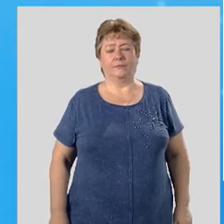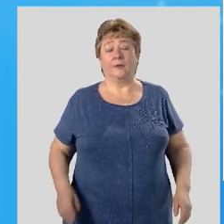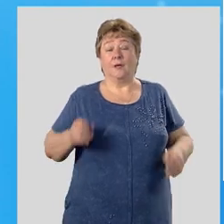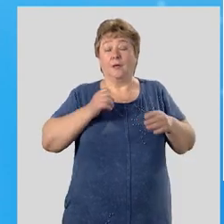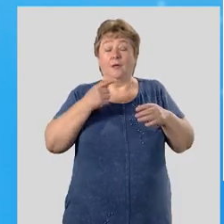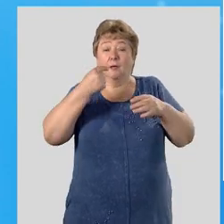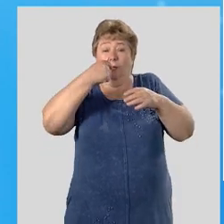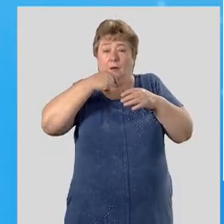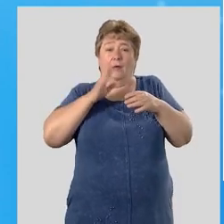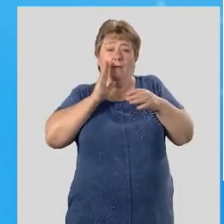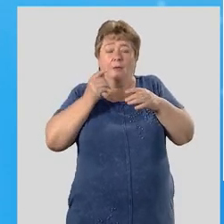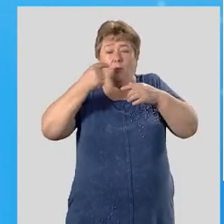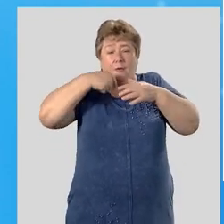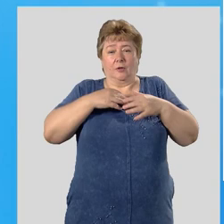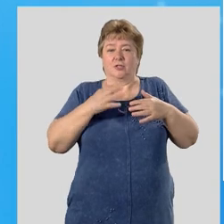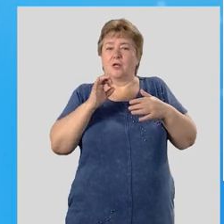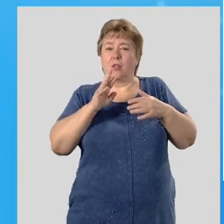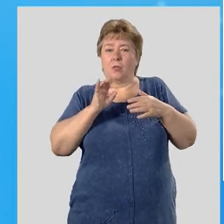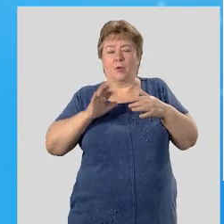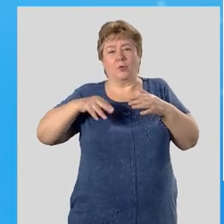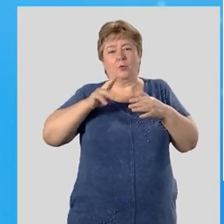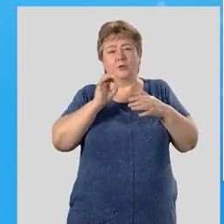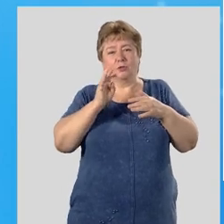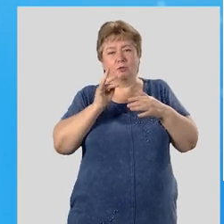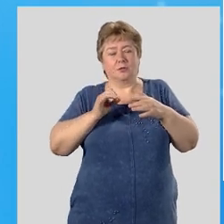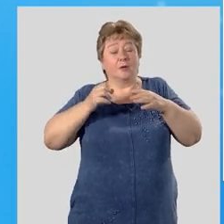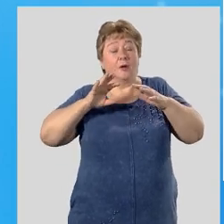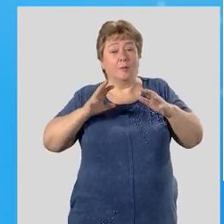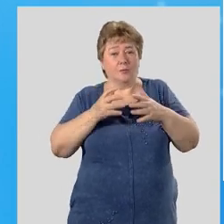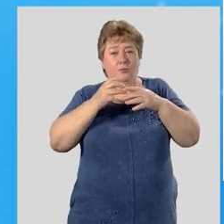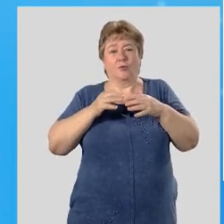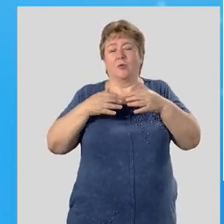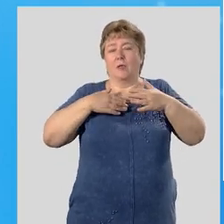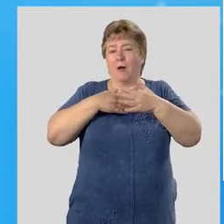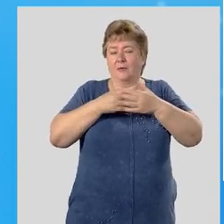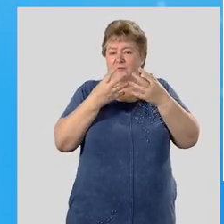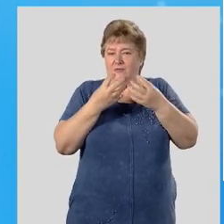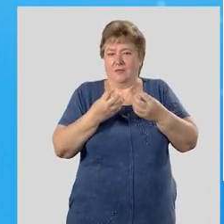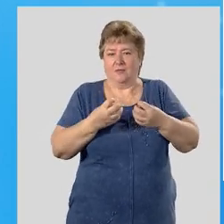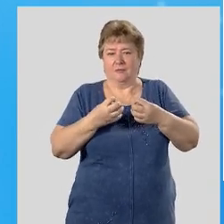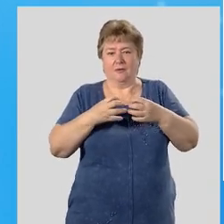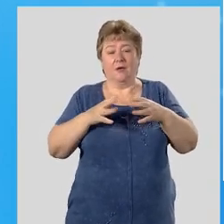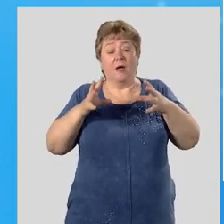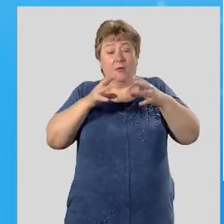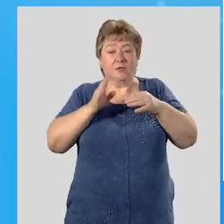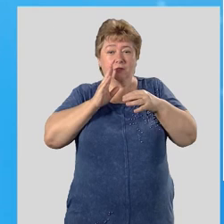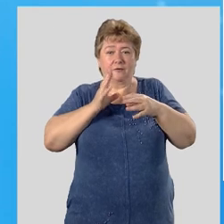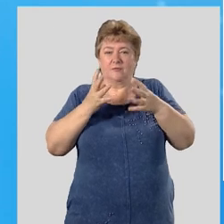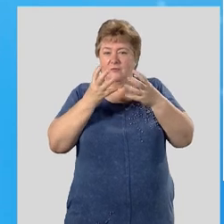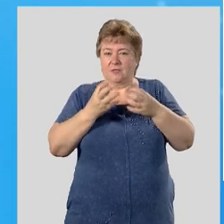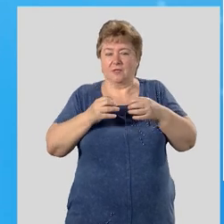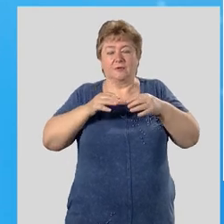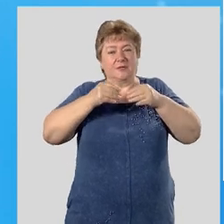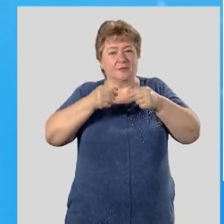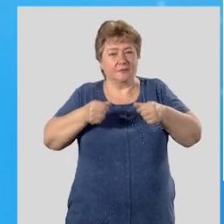Изо рта через пищевод вода проникает в желудок, а потом в кишечник. Там происходит ее активное всасывание. И вместе с водой